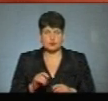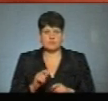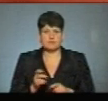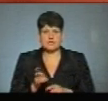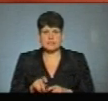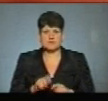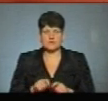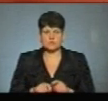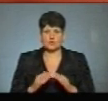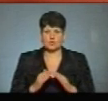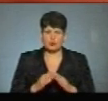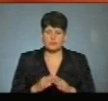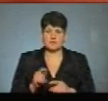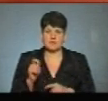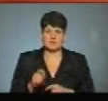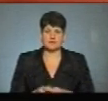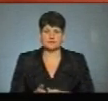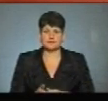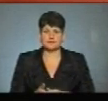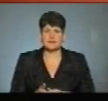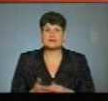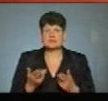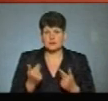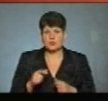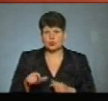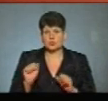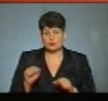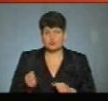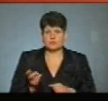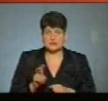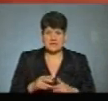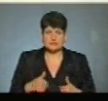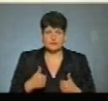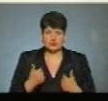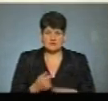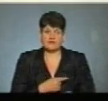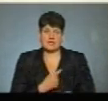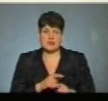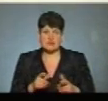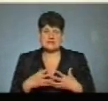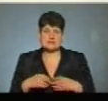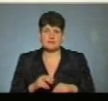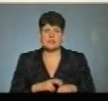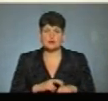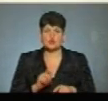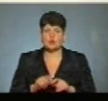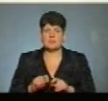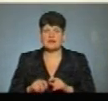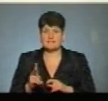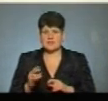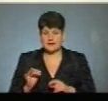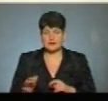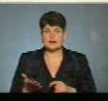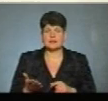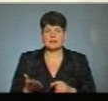прийти, перевірити, чи вдома цей мешканець, який приїхав із-за кордону? Звичайно, люди можуть прийти, звернутися в лікарню чи до сімейного лікаря